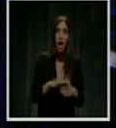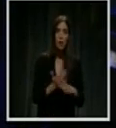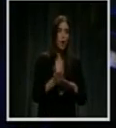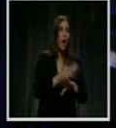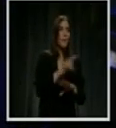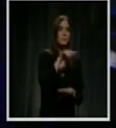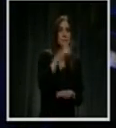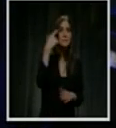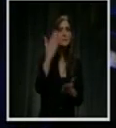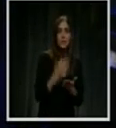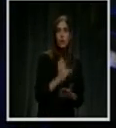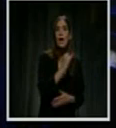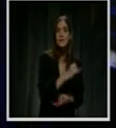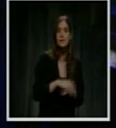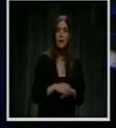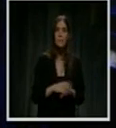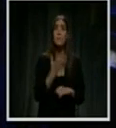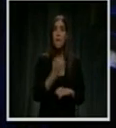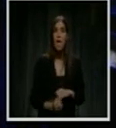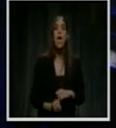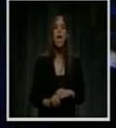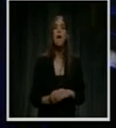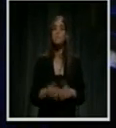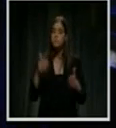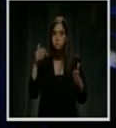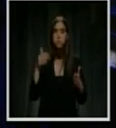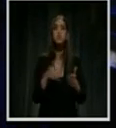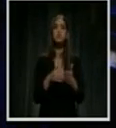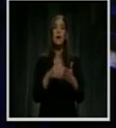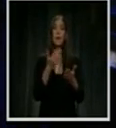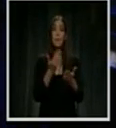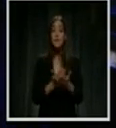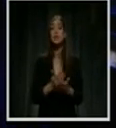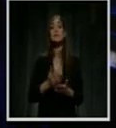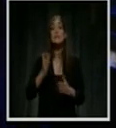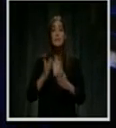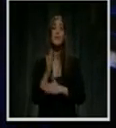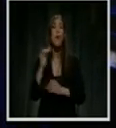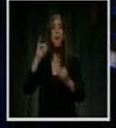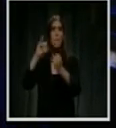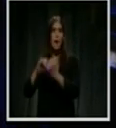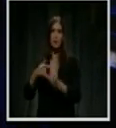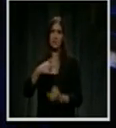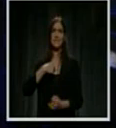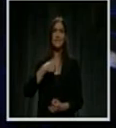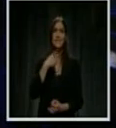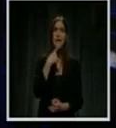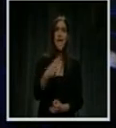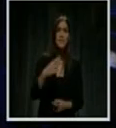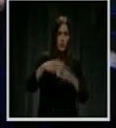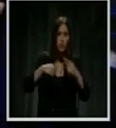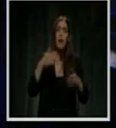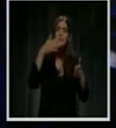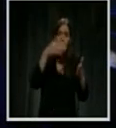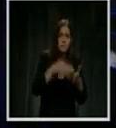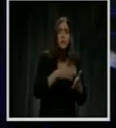E permanent ceasefire għadna dakinhar u li tidħol il-paċi minnu fih. Kont l-uniku mexxej kważi Ewropew li bdejt nitkellem fuq hekk dakinhar.